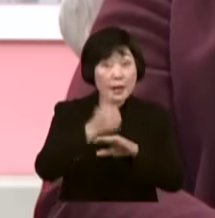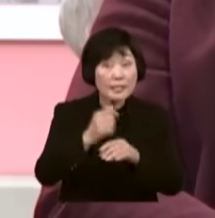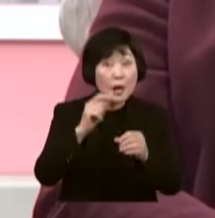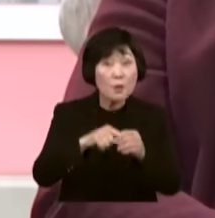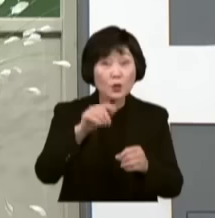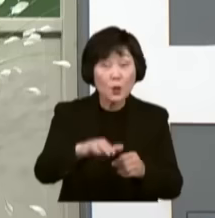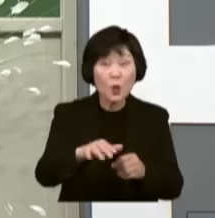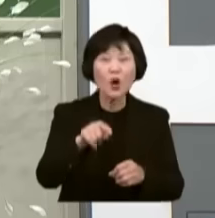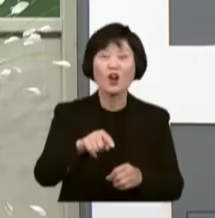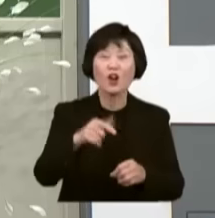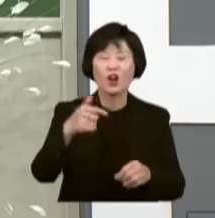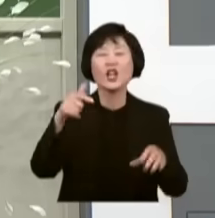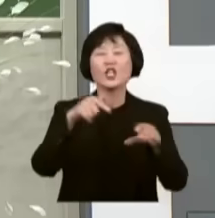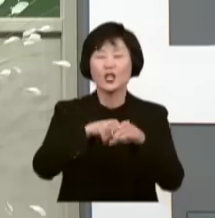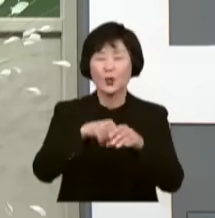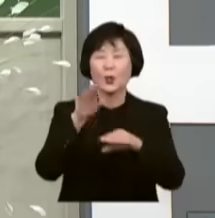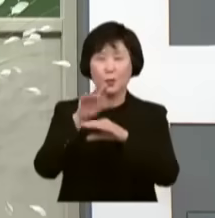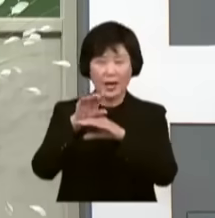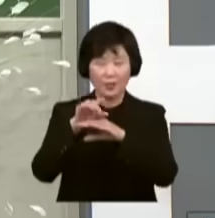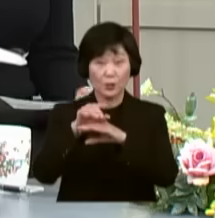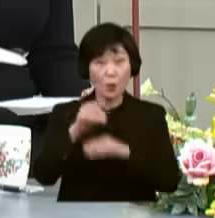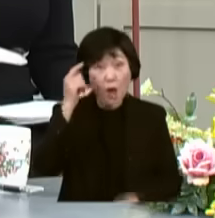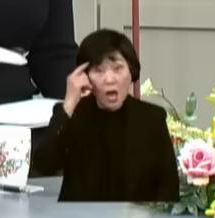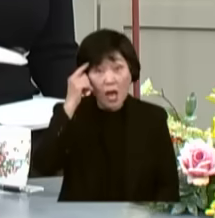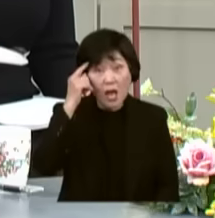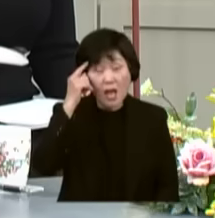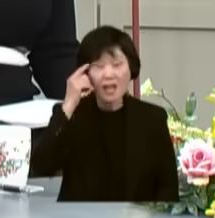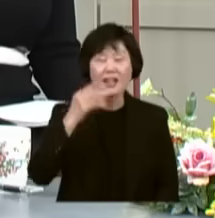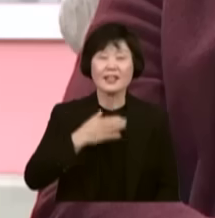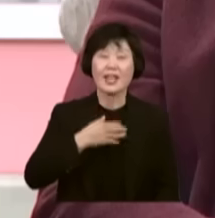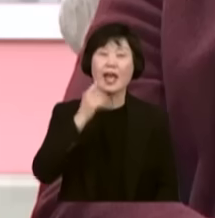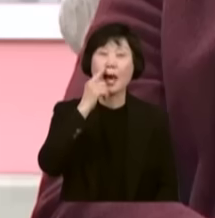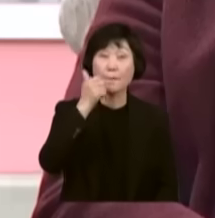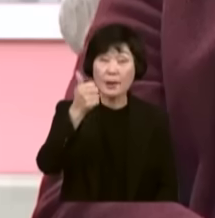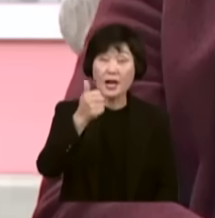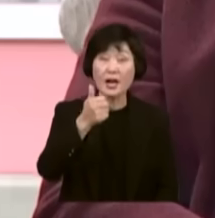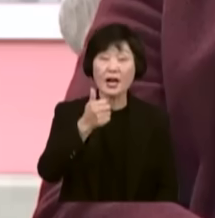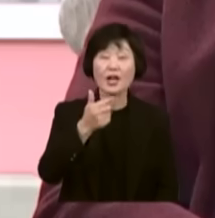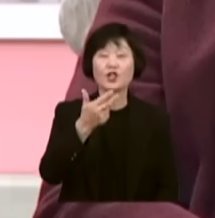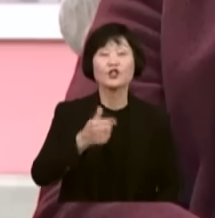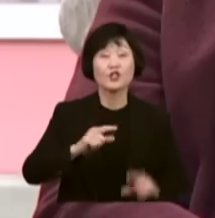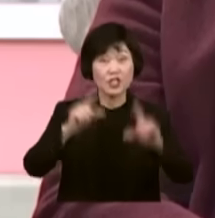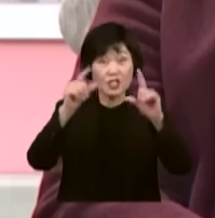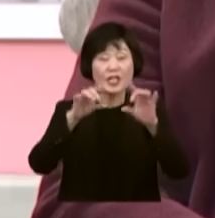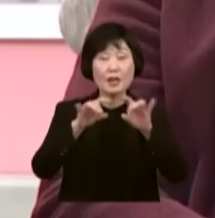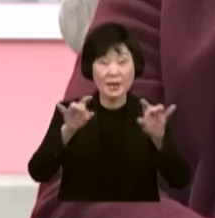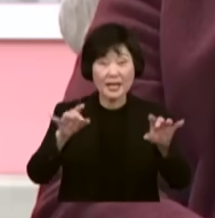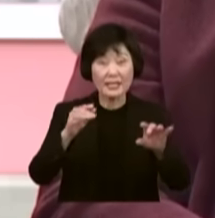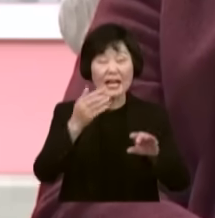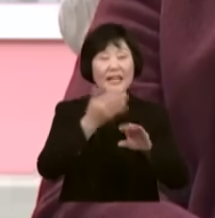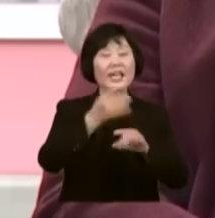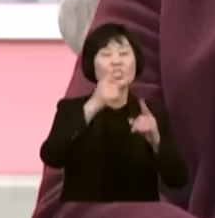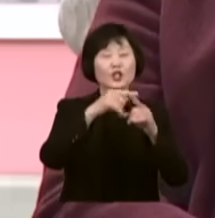기독교 방송이었어요. 아 그래요? 네. 아니 왜 그래? 왜? 일단 저희 아빠는 이제 주일마다 다른 교회에 가서